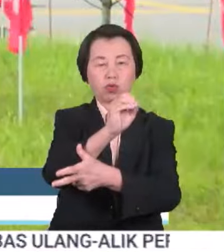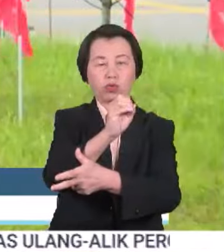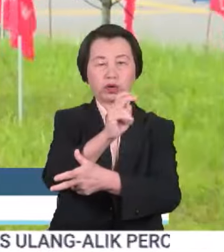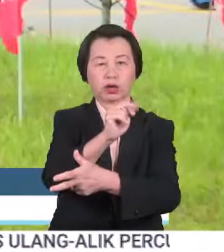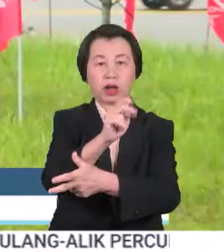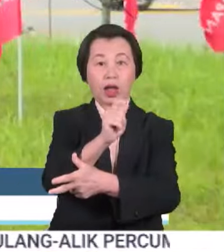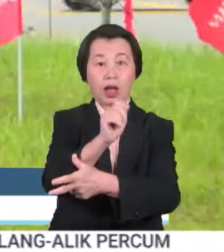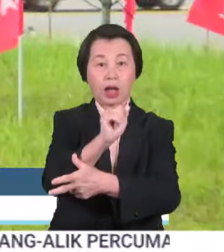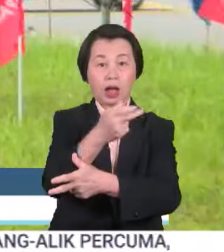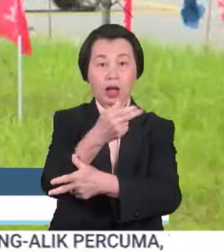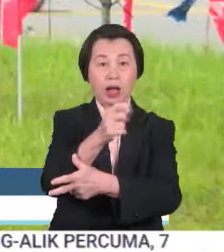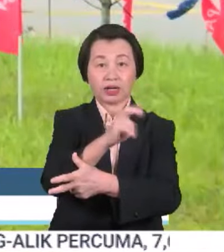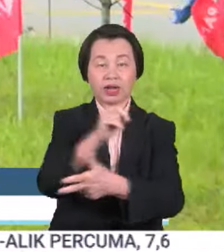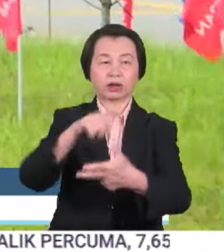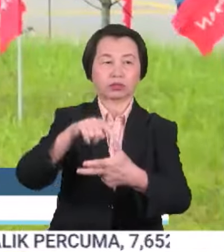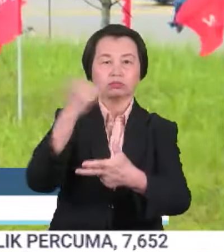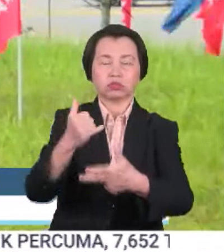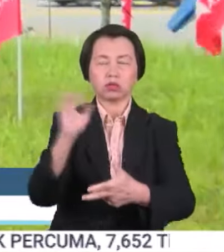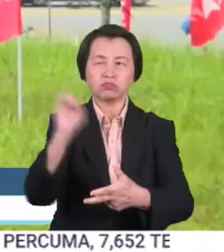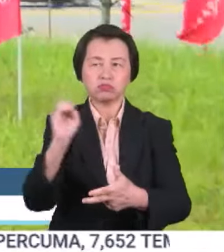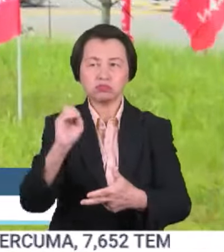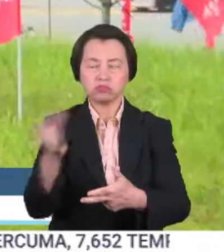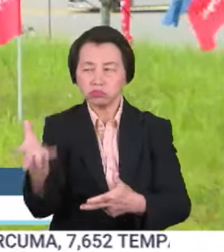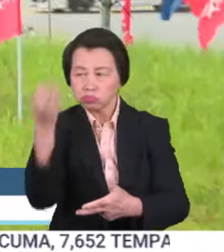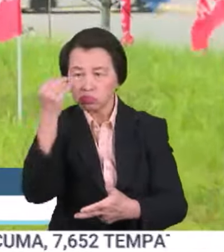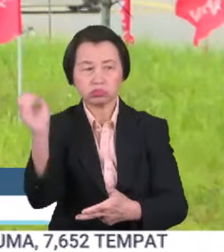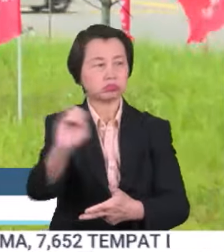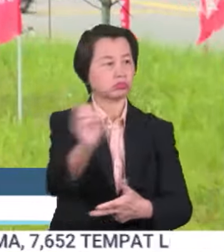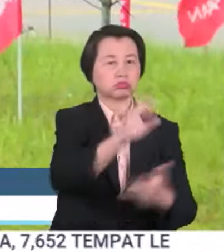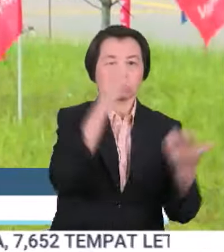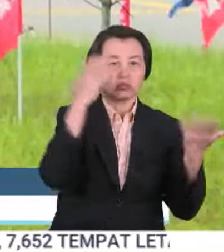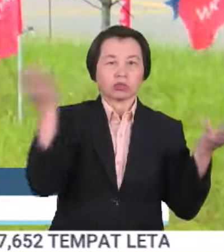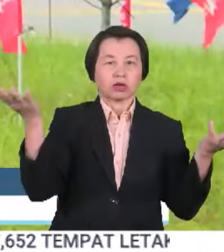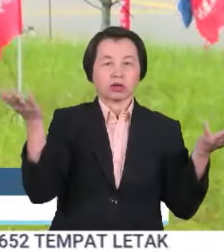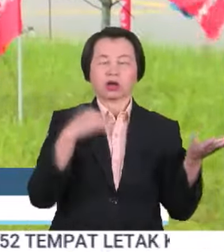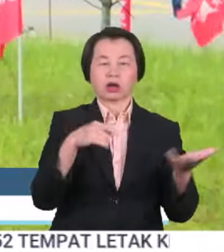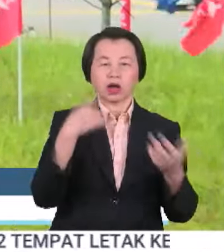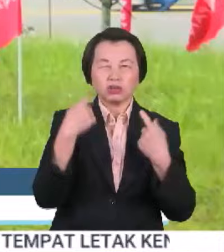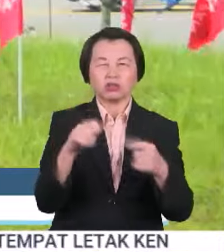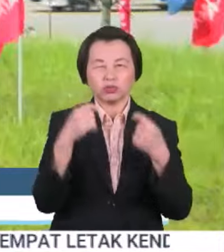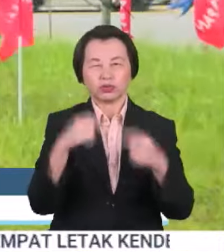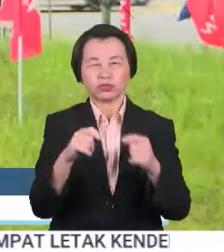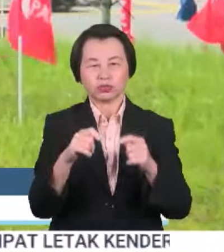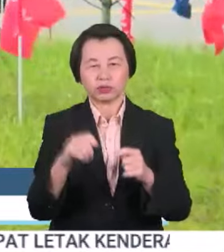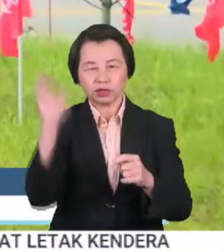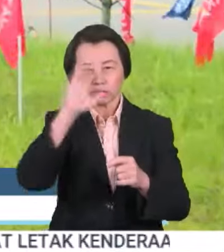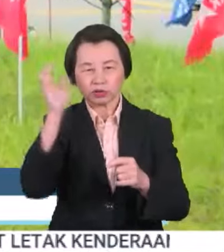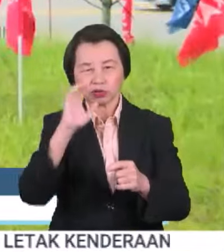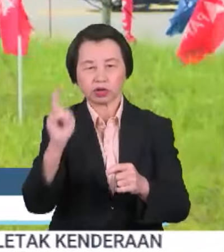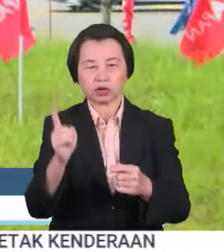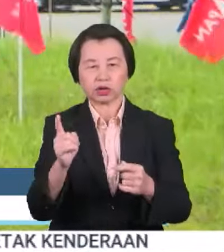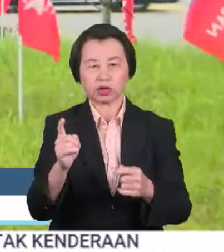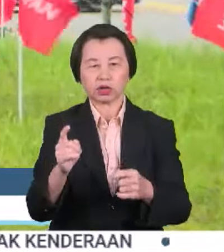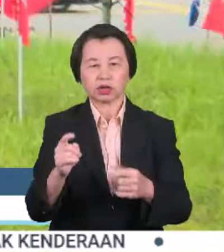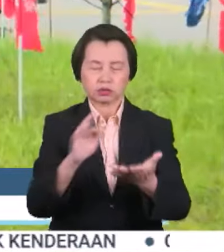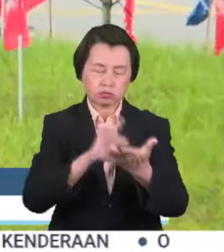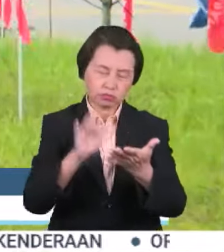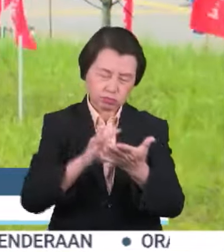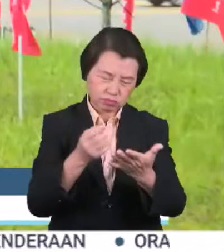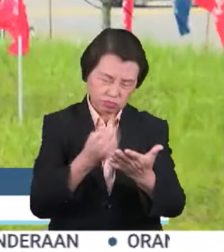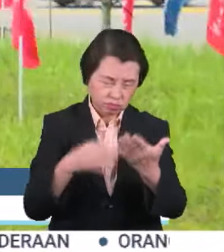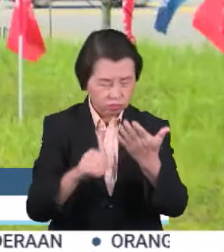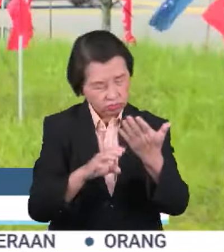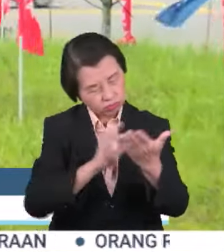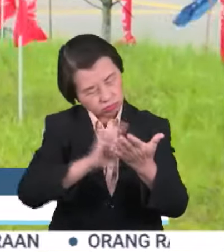Subramaniam. Setakat ini tiada maklumat diperolehi dan saya juga cuba mencari di platform media sosial